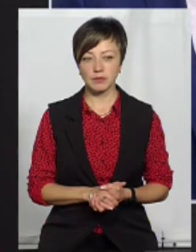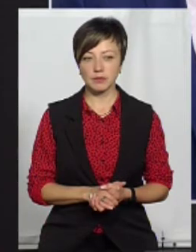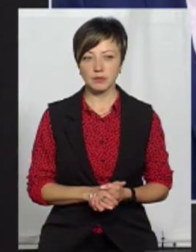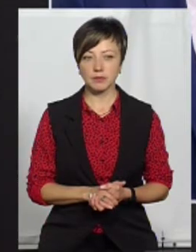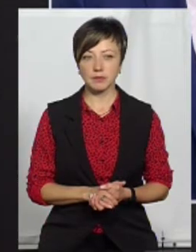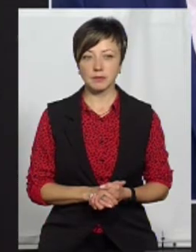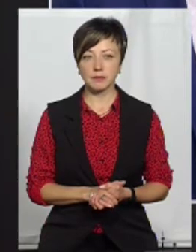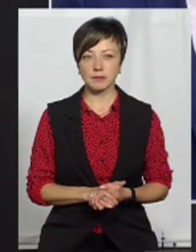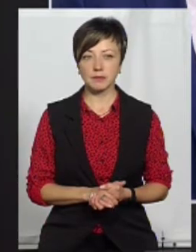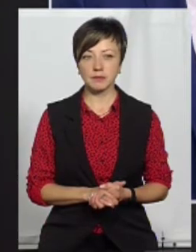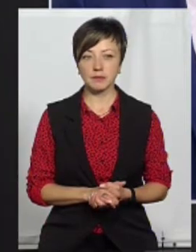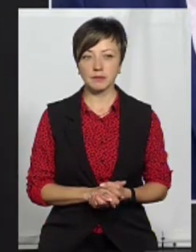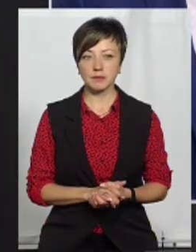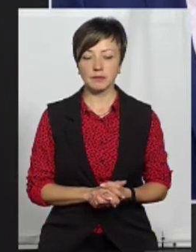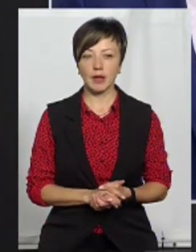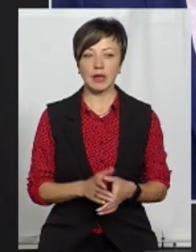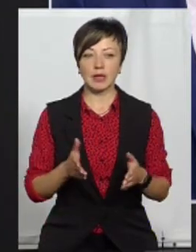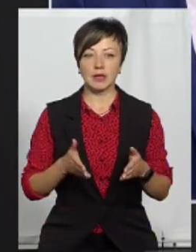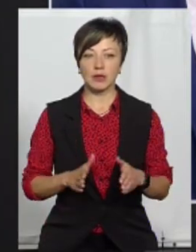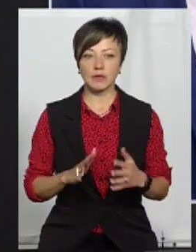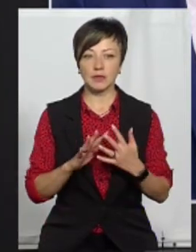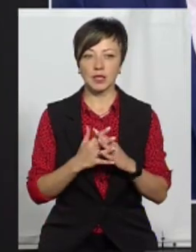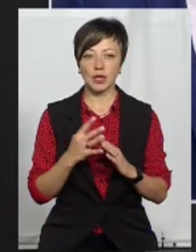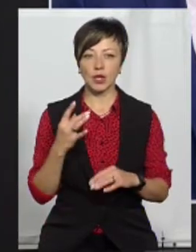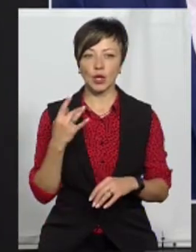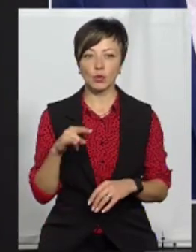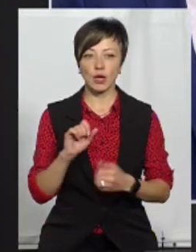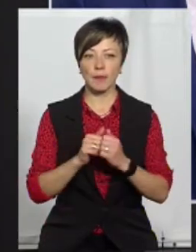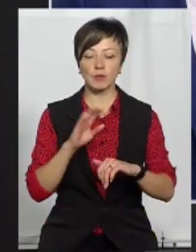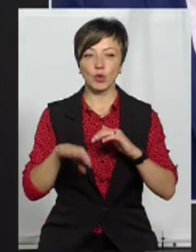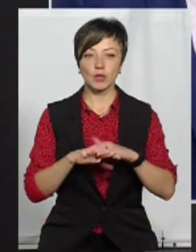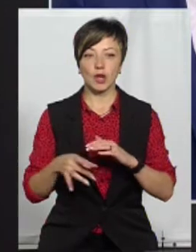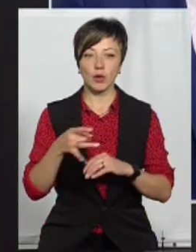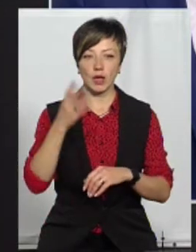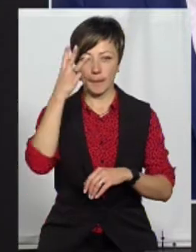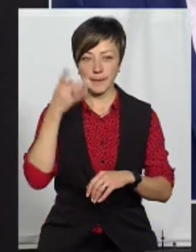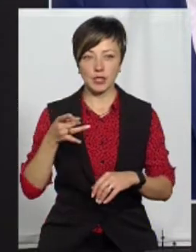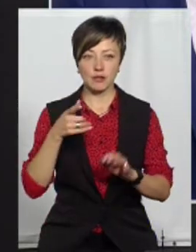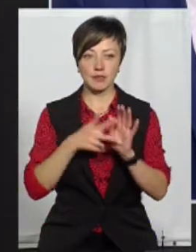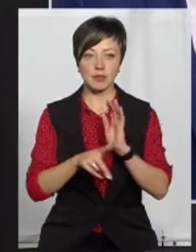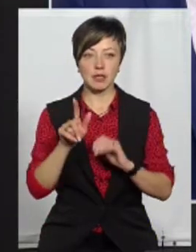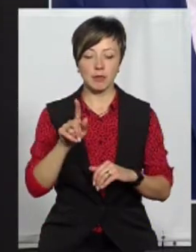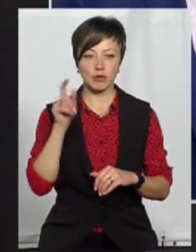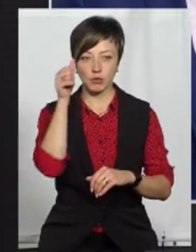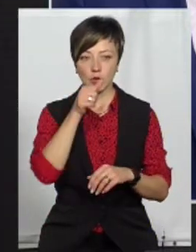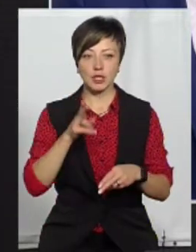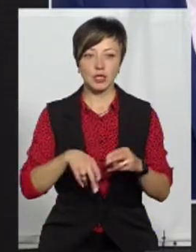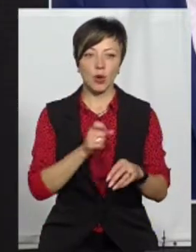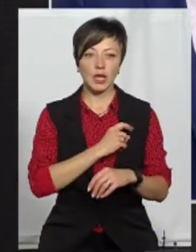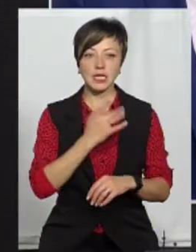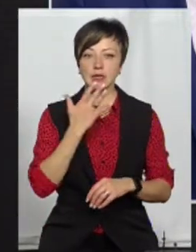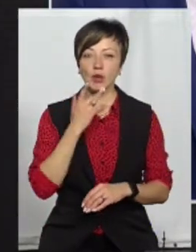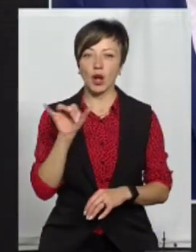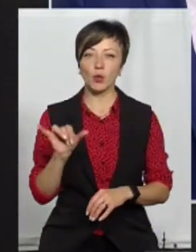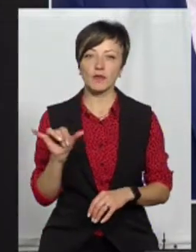Віктор Худняк народився у селі Грушка Кам'янець-Подільського району на Хмельниччині у 1981-му. Закінчив Одеський